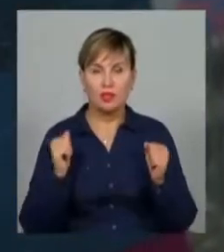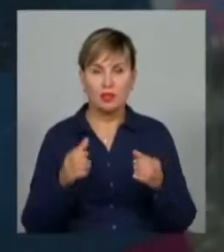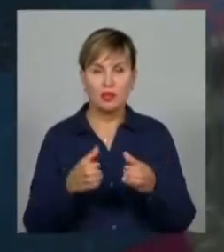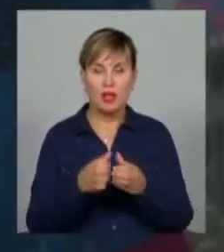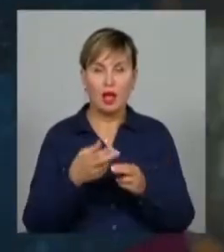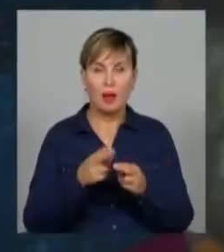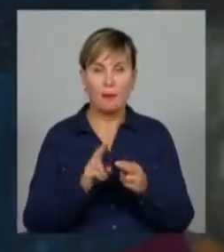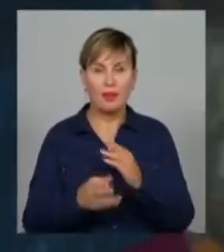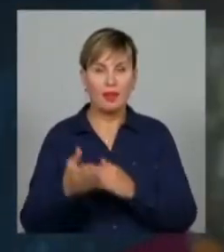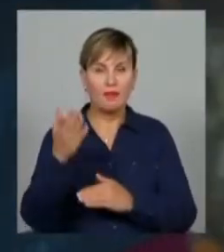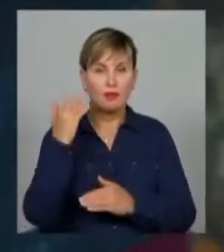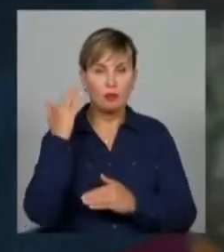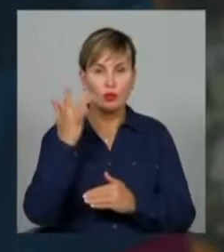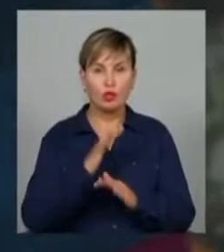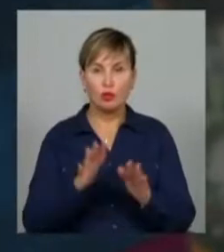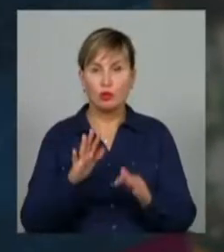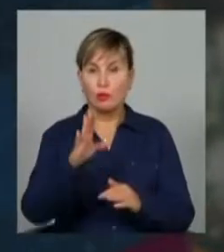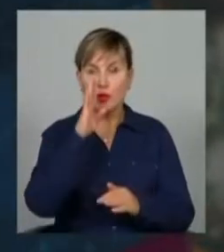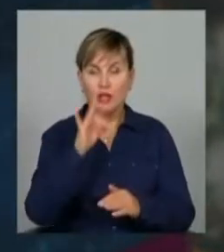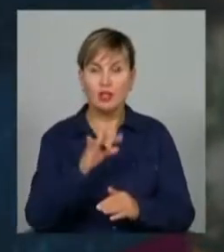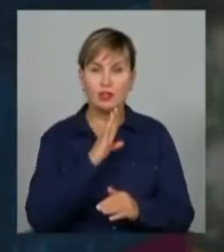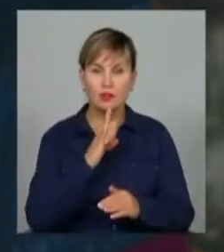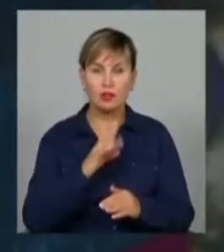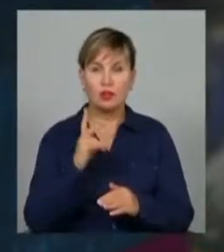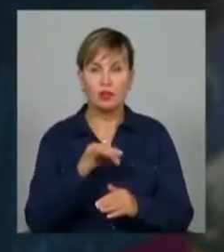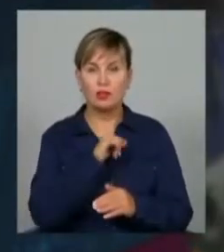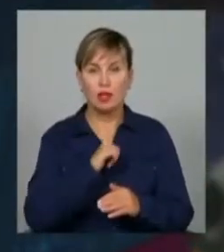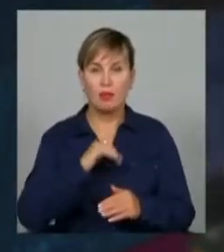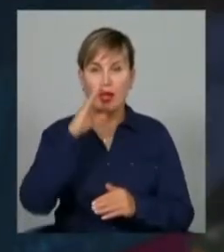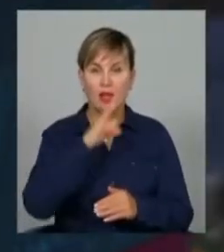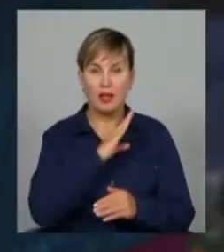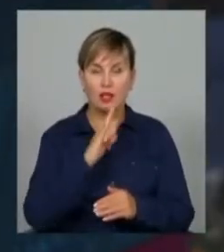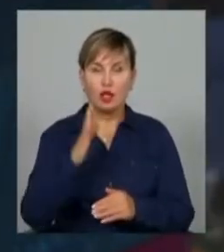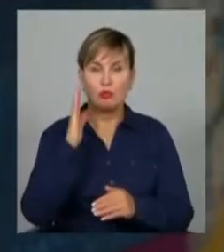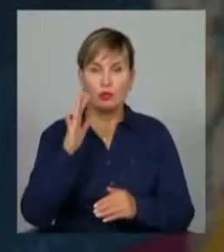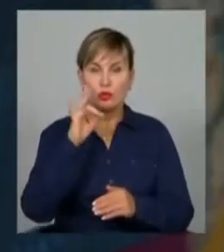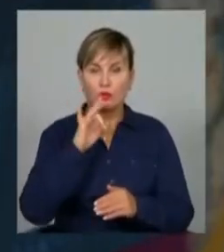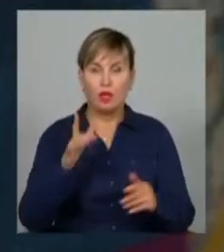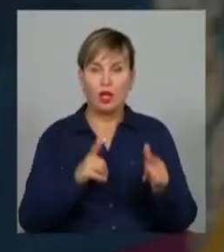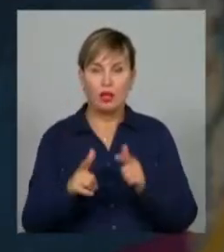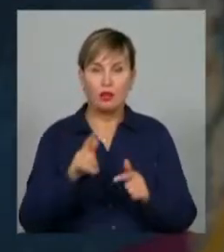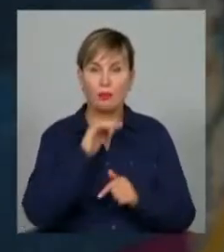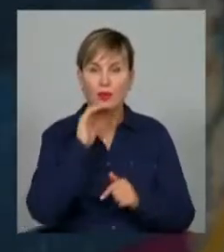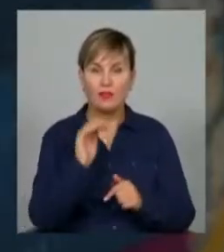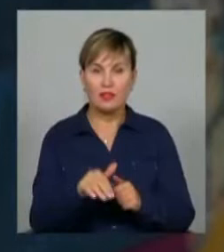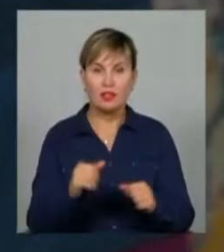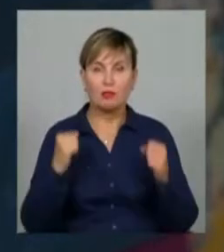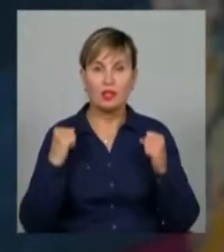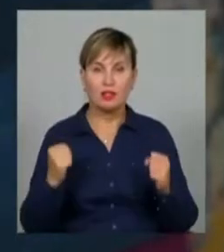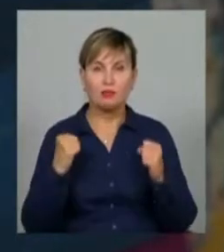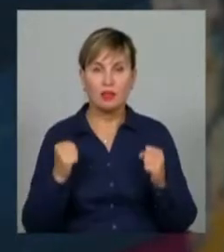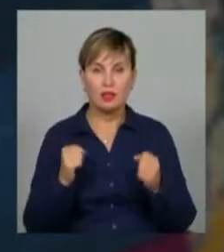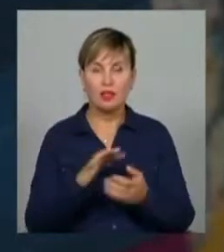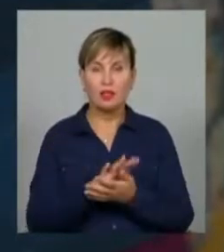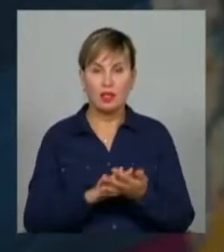Об этом давно мечтают не только мальчишки и девчонки, но и сами родители. Будущих чемпионов готовят профессиональные спортсмены.